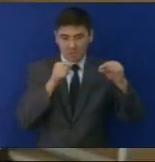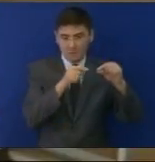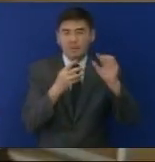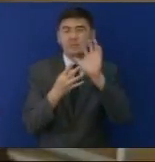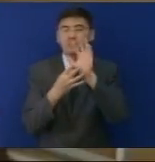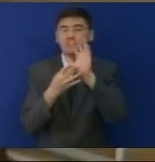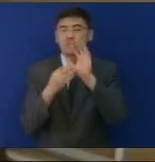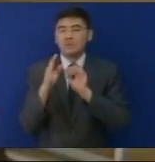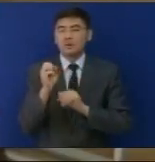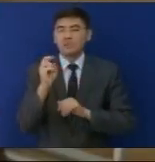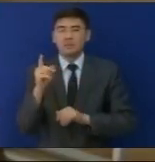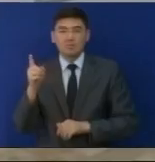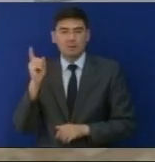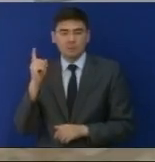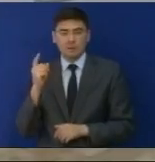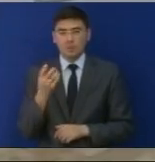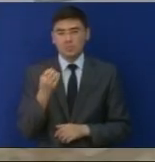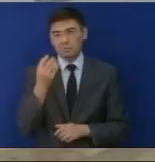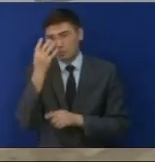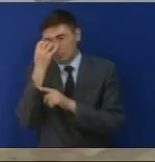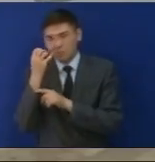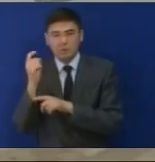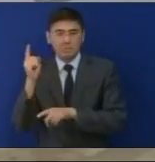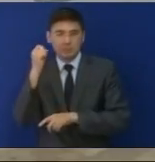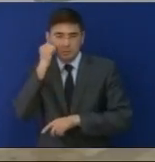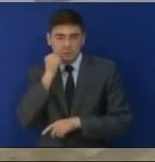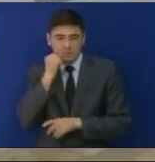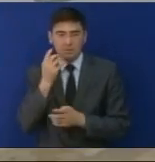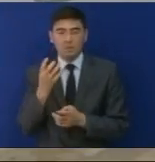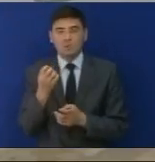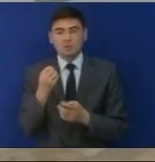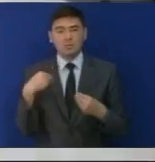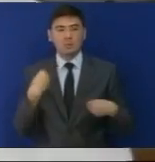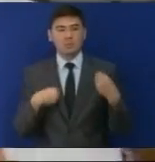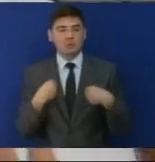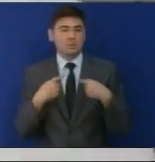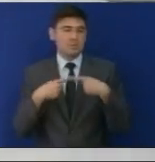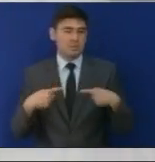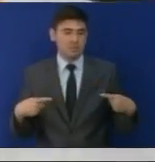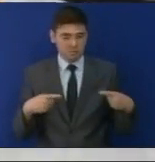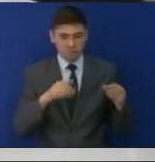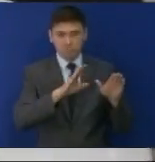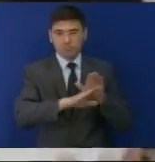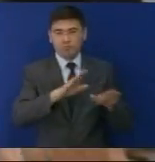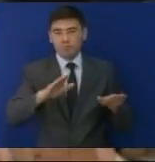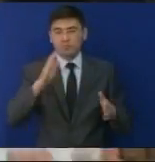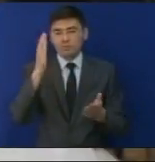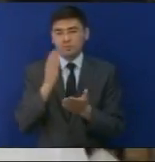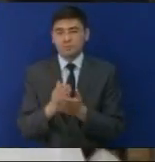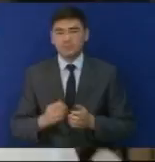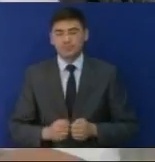музее представлены предметы быта, старинные фотографии и национальная одежда разных времен. Предметов быта, казахская